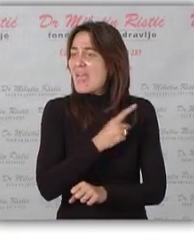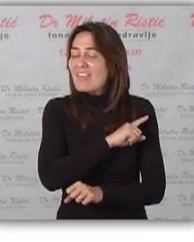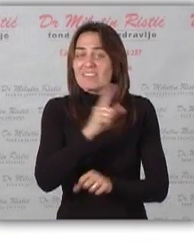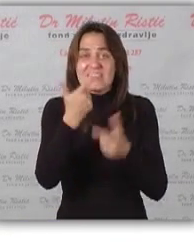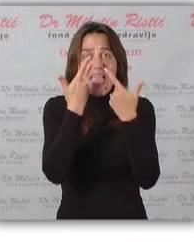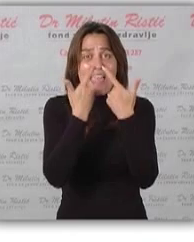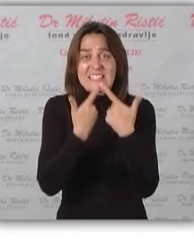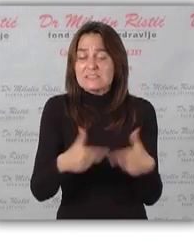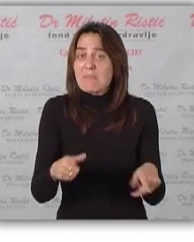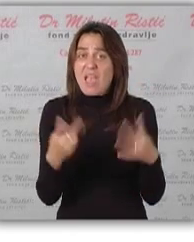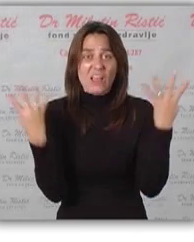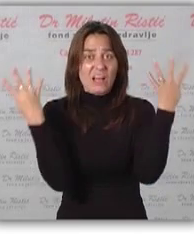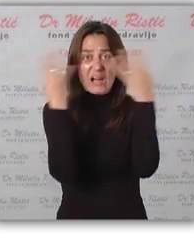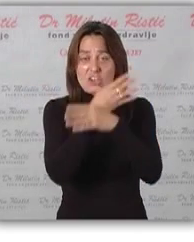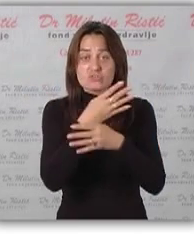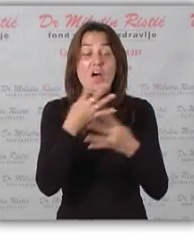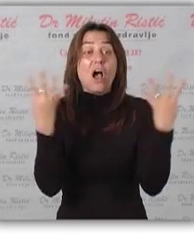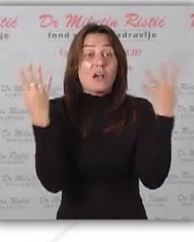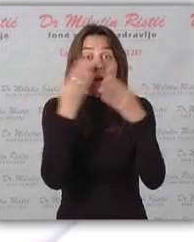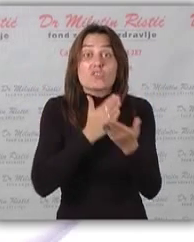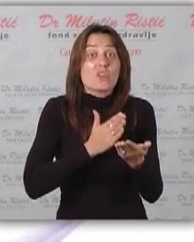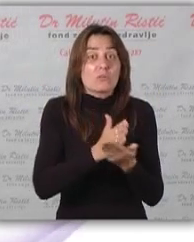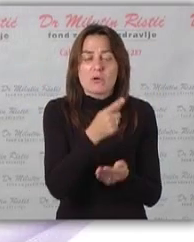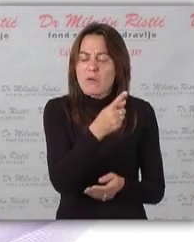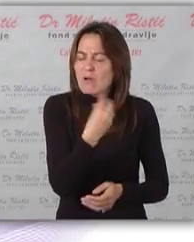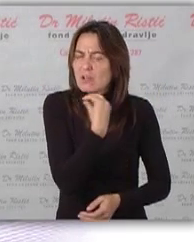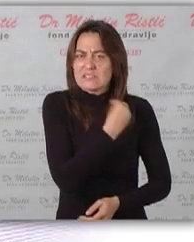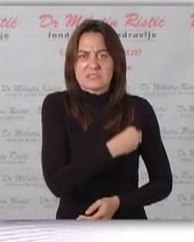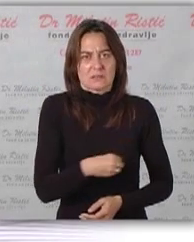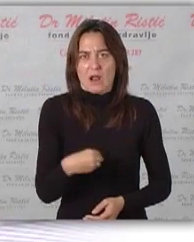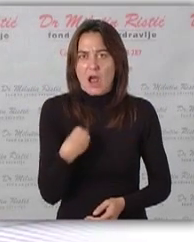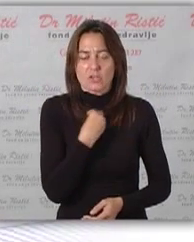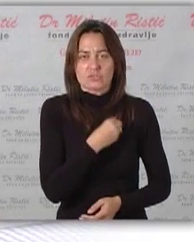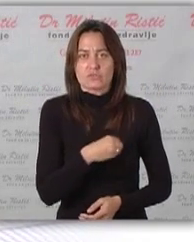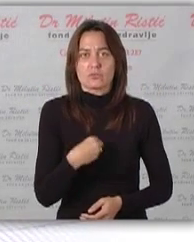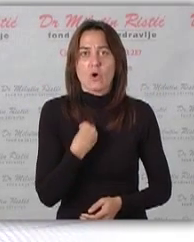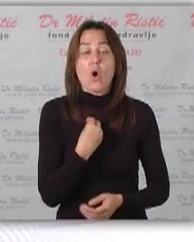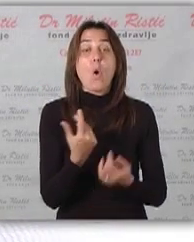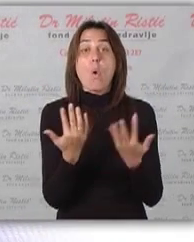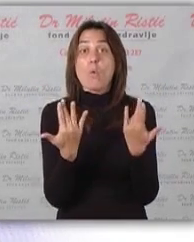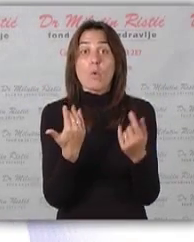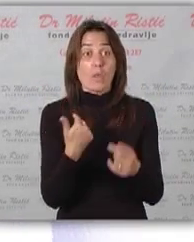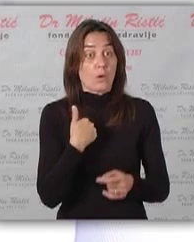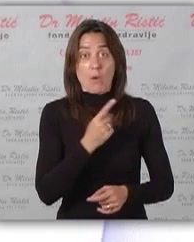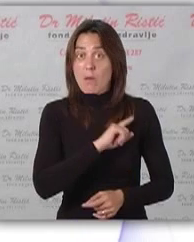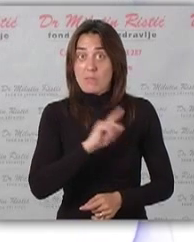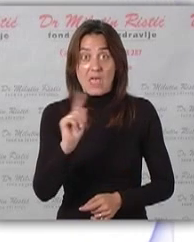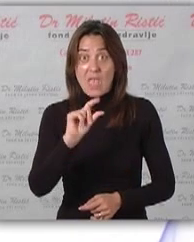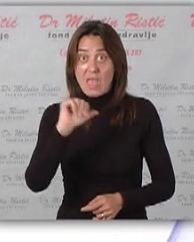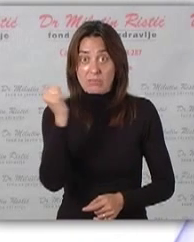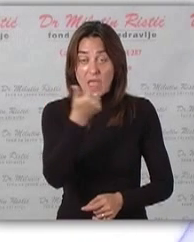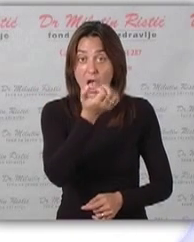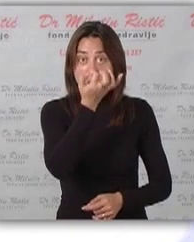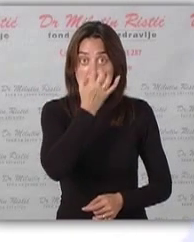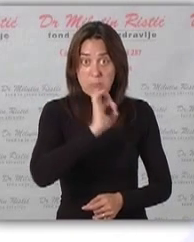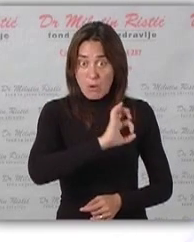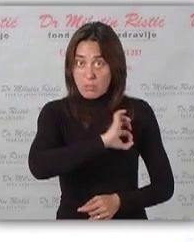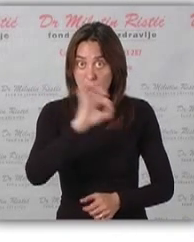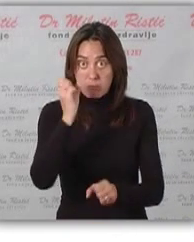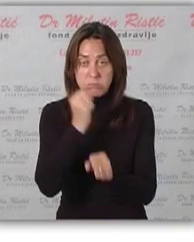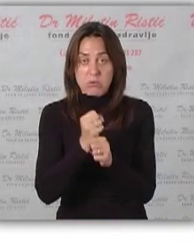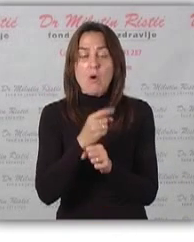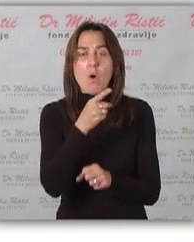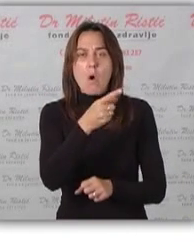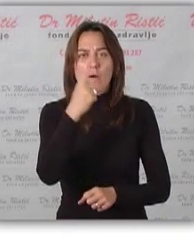da ne bi smela da napravi grešku, da bi svaka greška bila katastrofalna i da ukoliko ne bi uspela savršeno da obavi